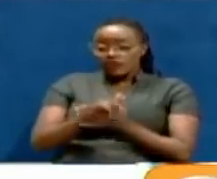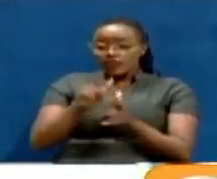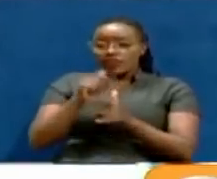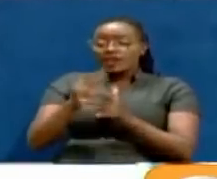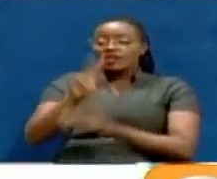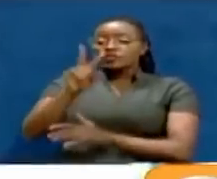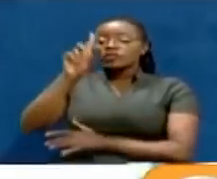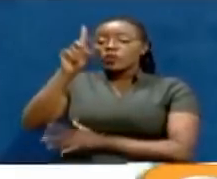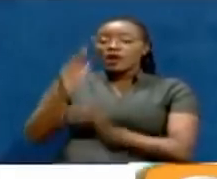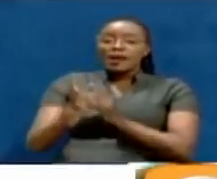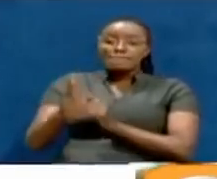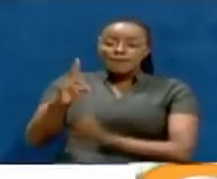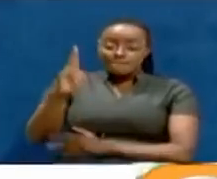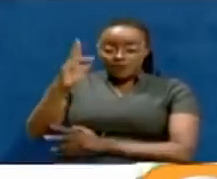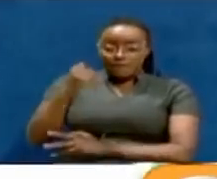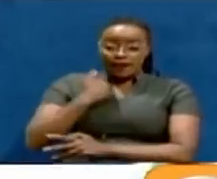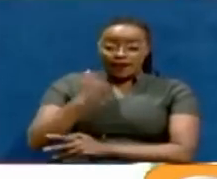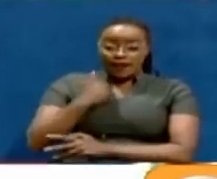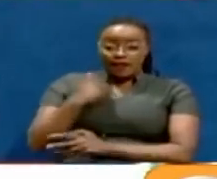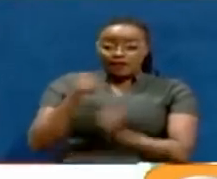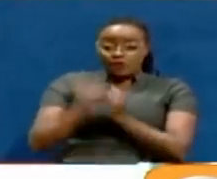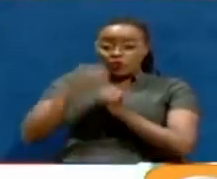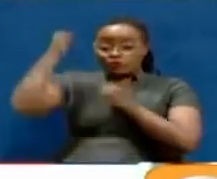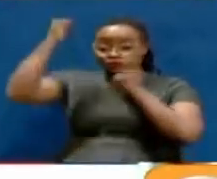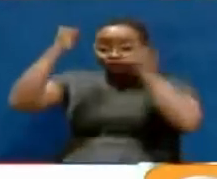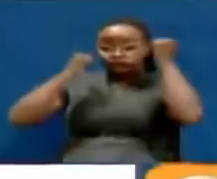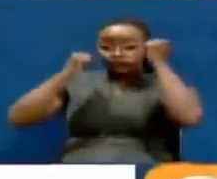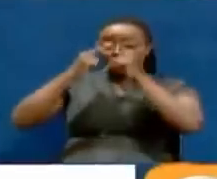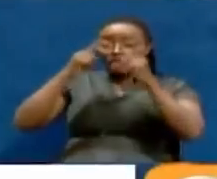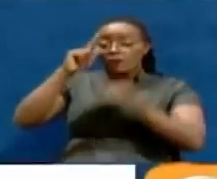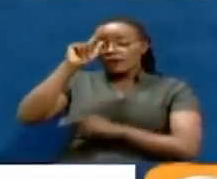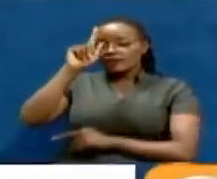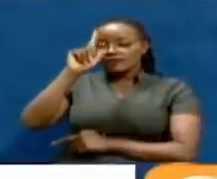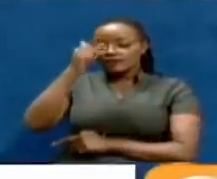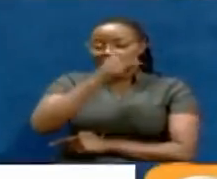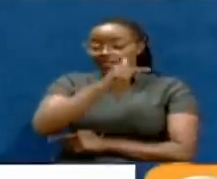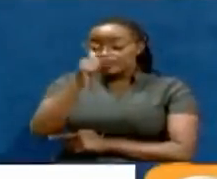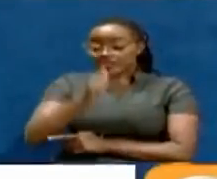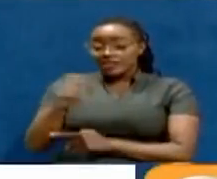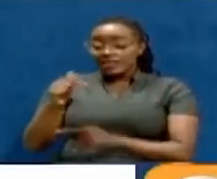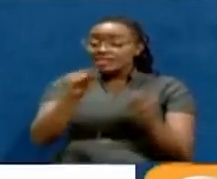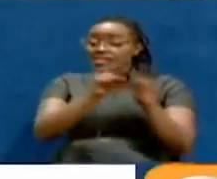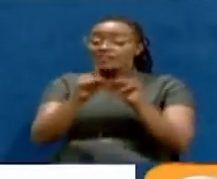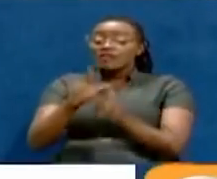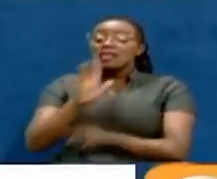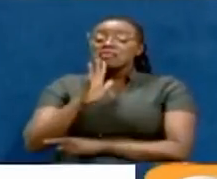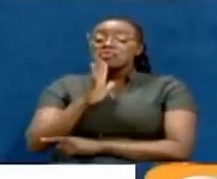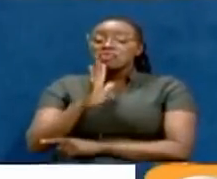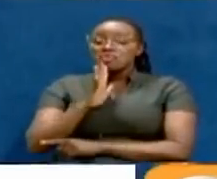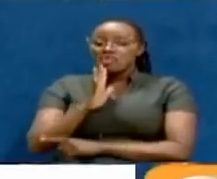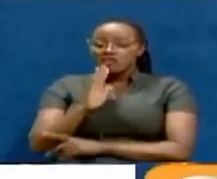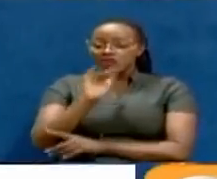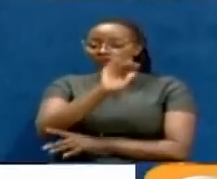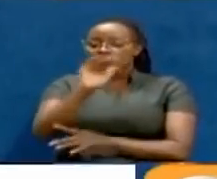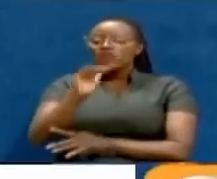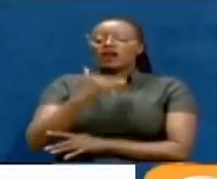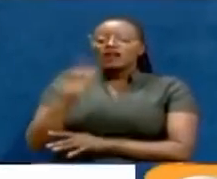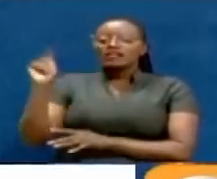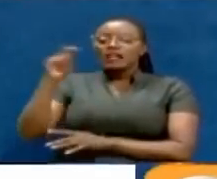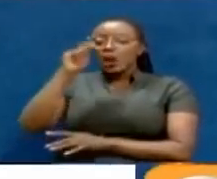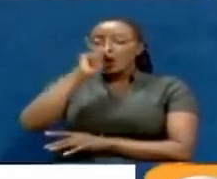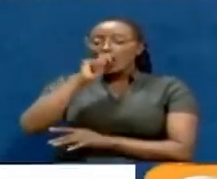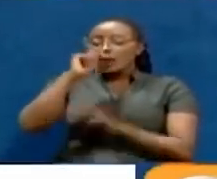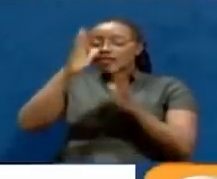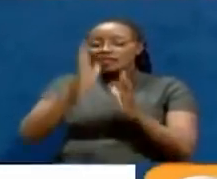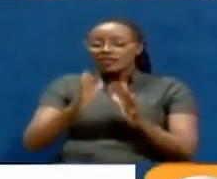Mizinga 21 zililipuliwa na wanajeshi wa Tanzania. Katika hotuba yake, Rais Suluhu akiwataka